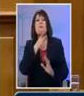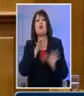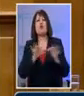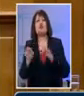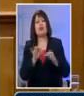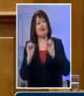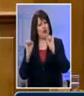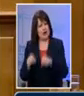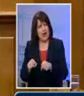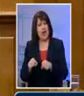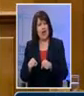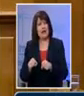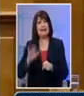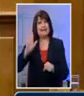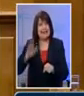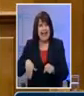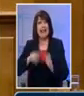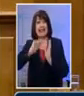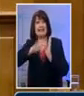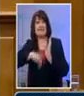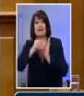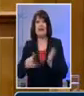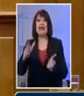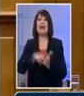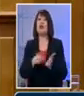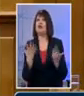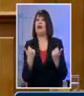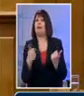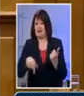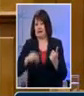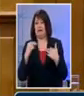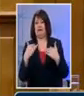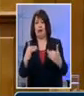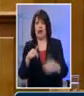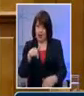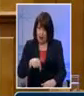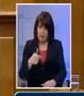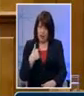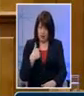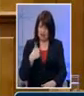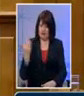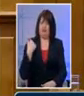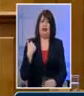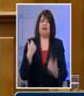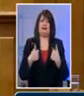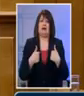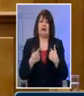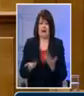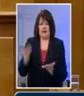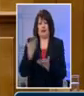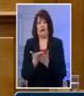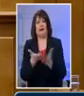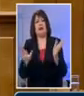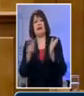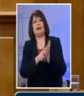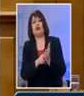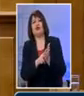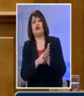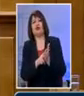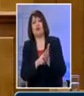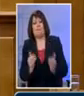έγκριση και όχι τις τελικές συμβάσεις προσκύρωση. Και εμάς μας ζητάτε να φέρουμε προσκύρωση